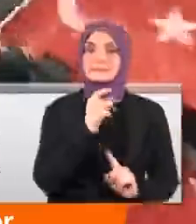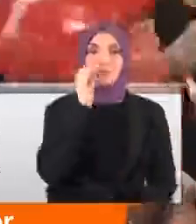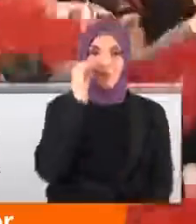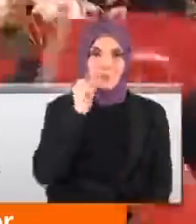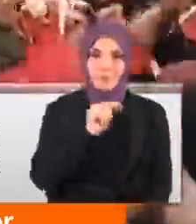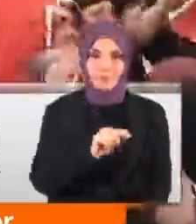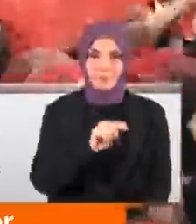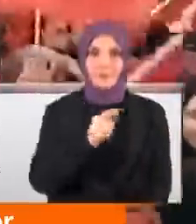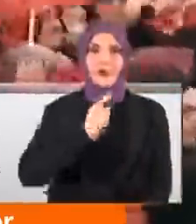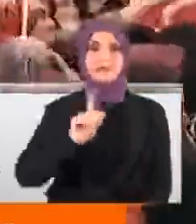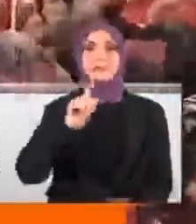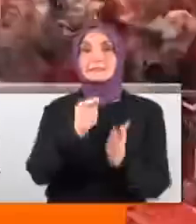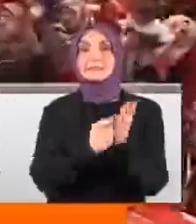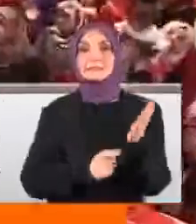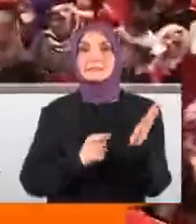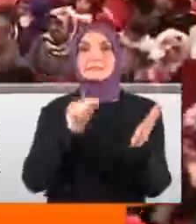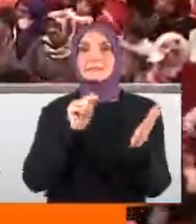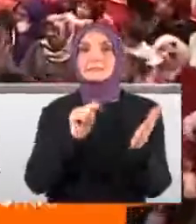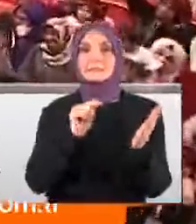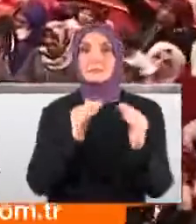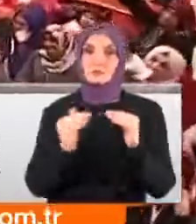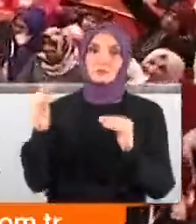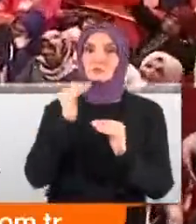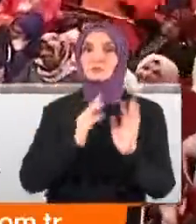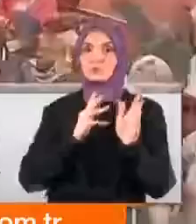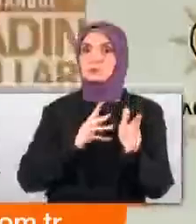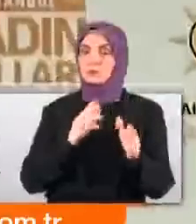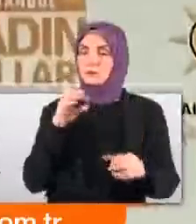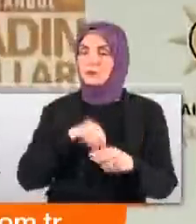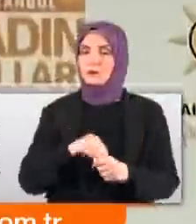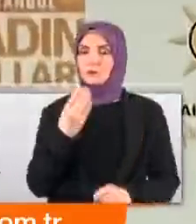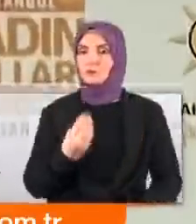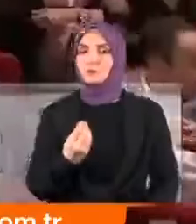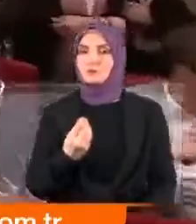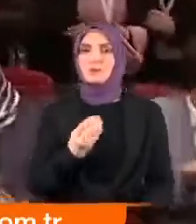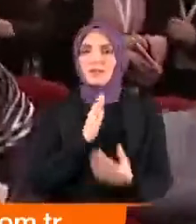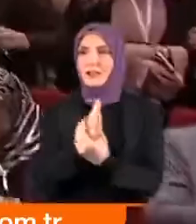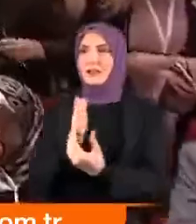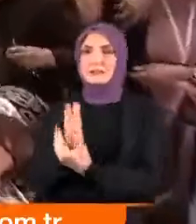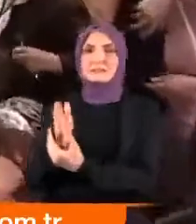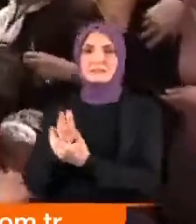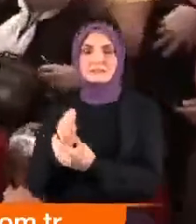listesinde üst sıralarda kendine yer buldu. Kapı kapı dolaşmaya hazır mıyız?